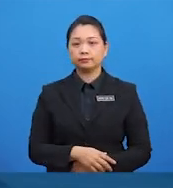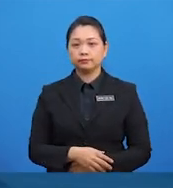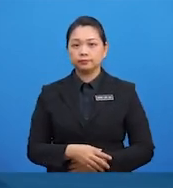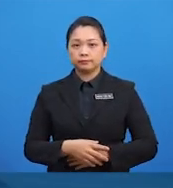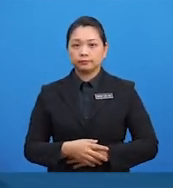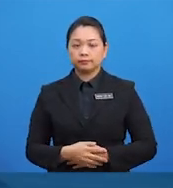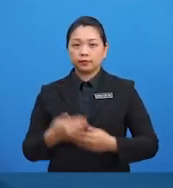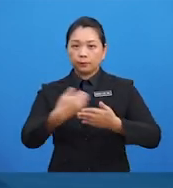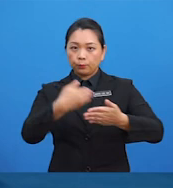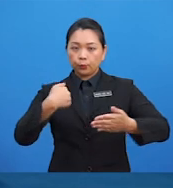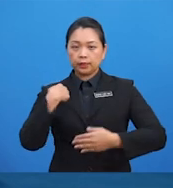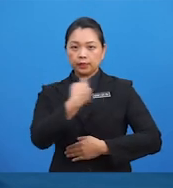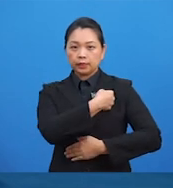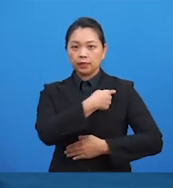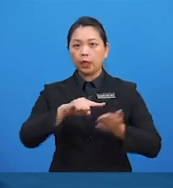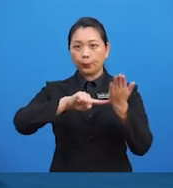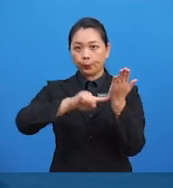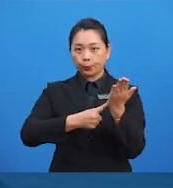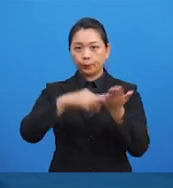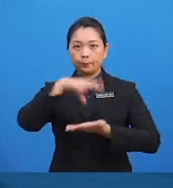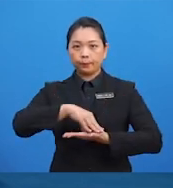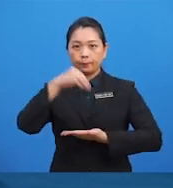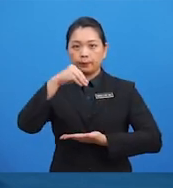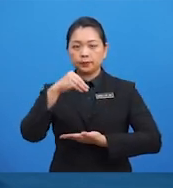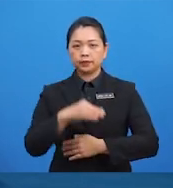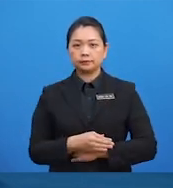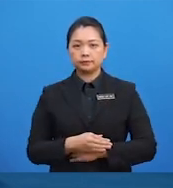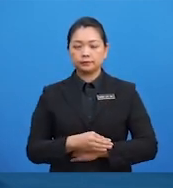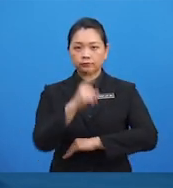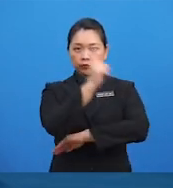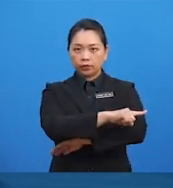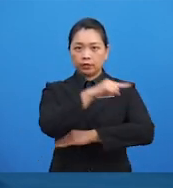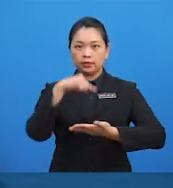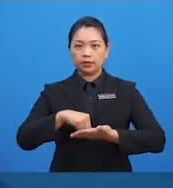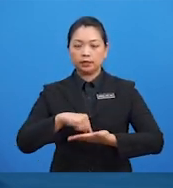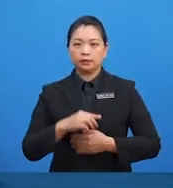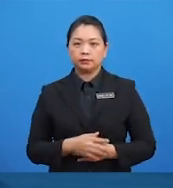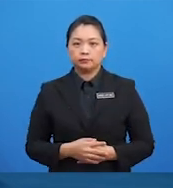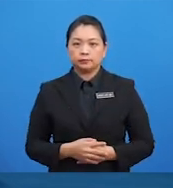Sebelum kita memulakan pembelajaran pada hari ini,